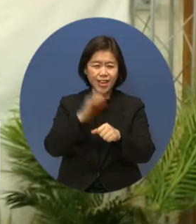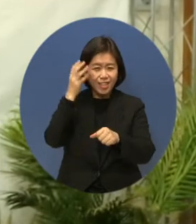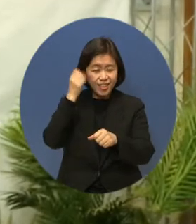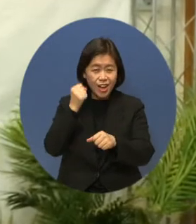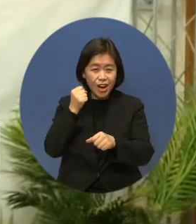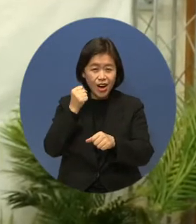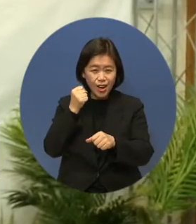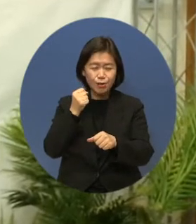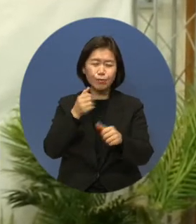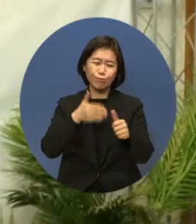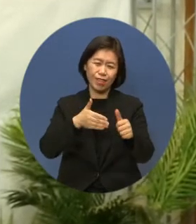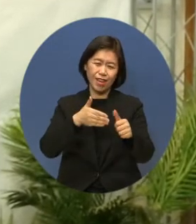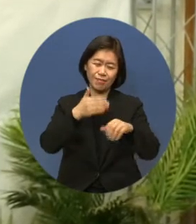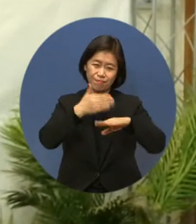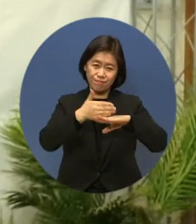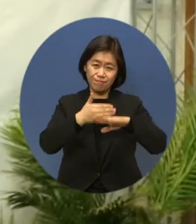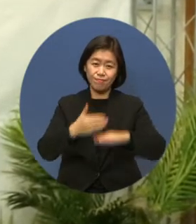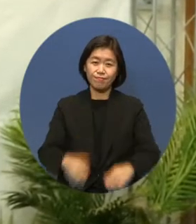좋겠어. 고마워.